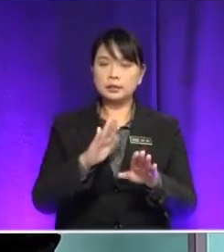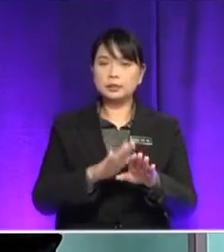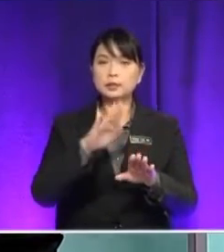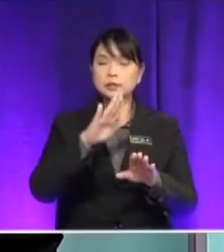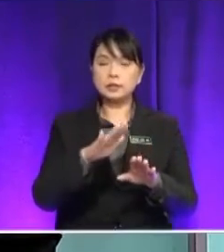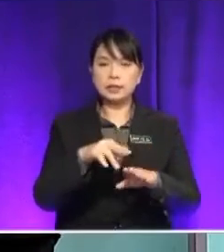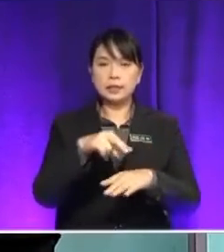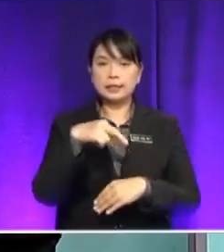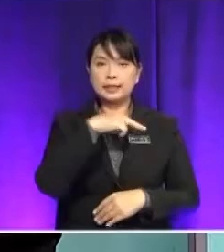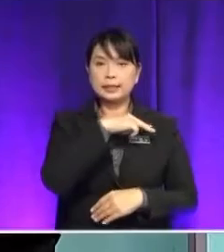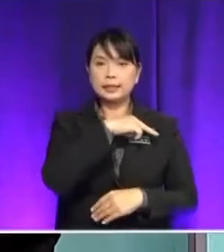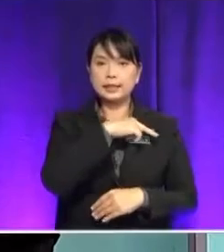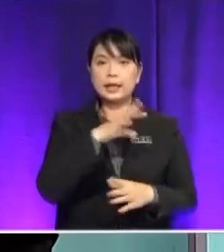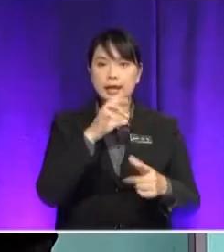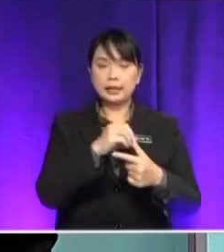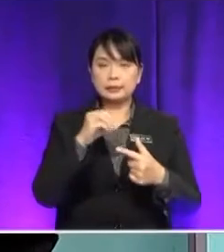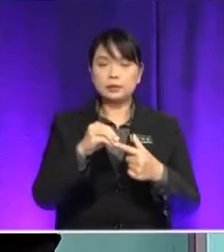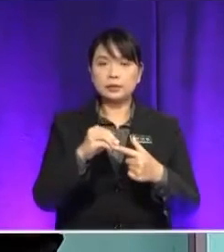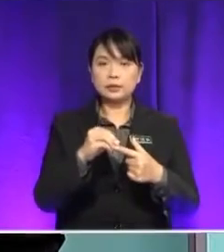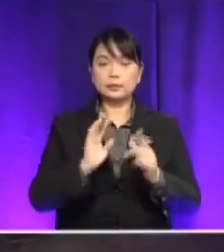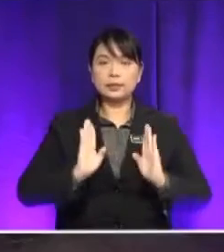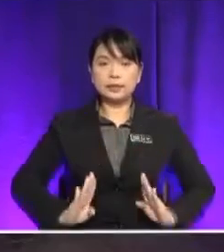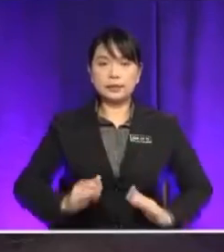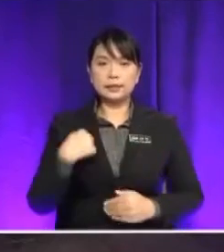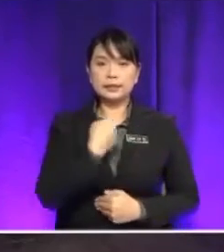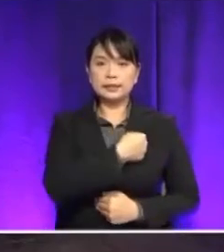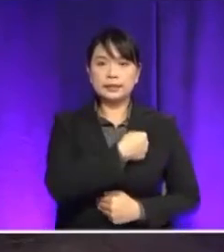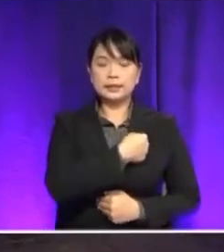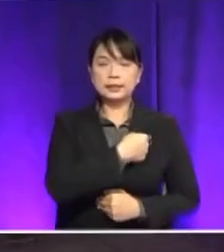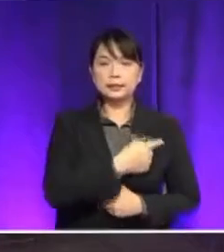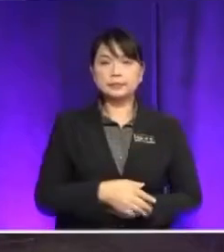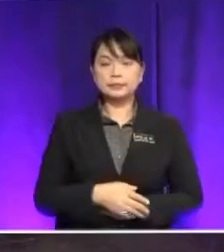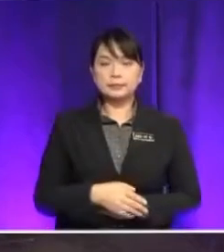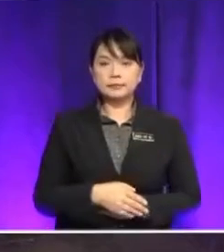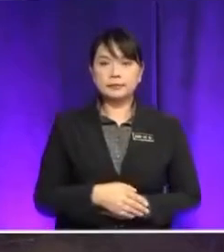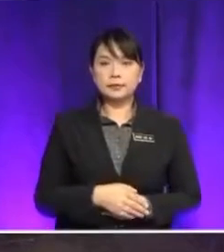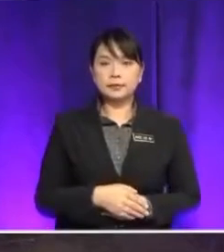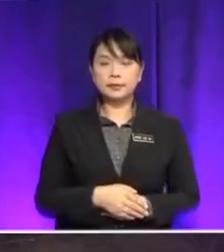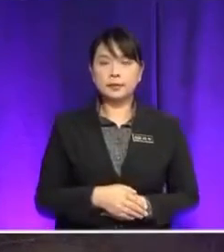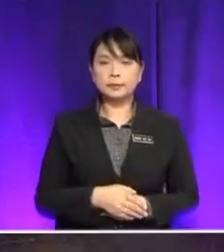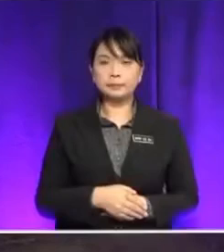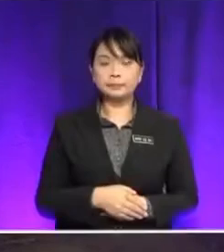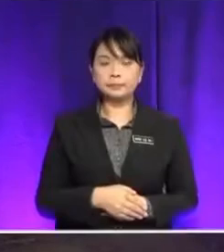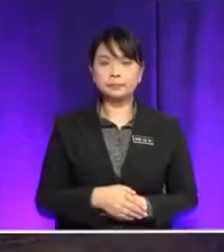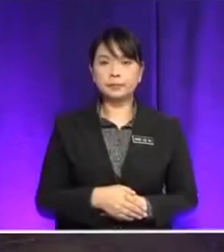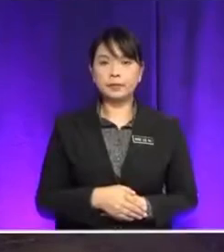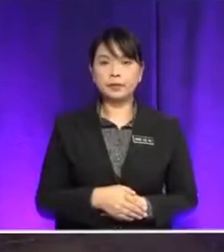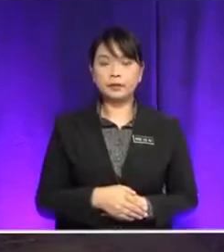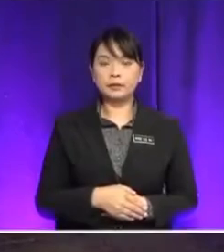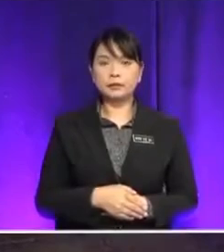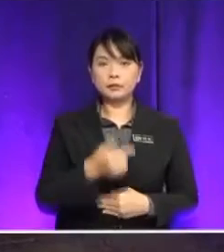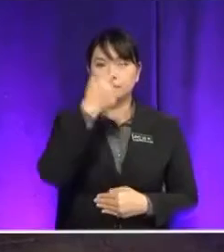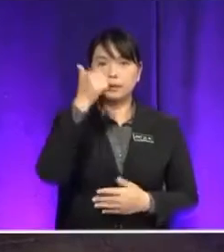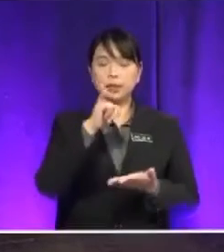gelombang tutur beliau Oh itu maksud pembela welcome lawan atau pengakuan beli tengok di punya